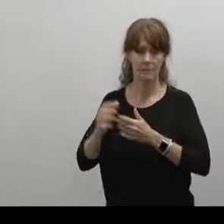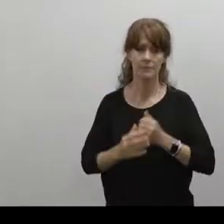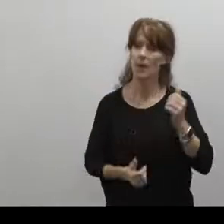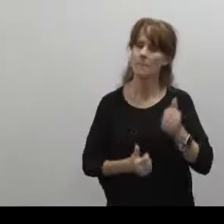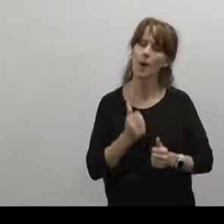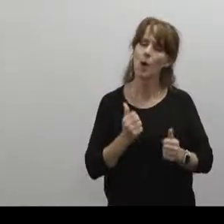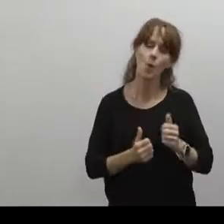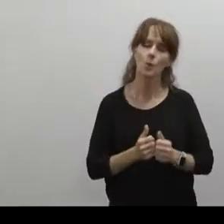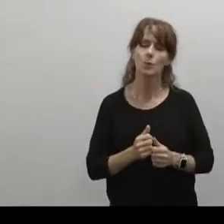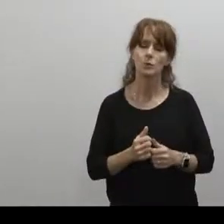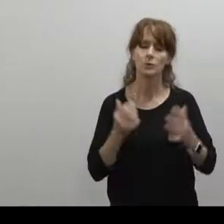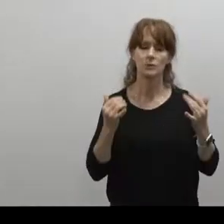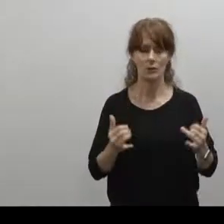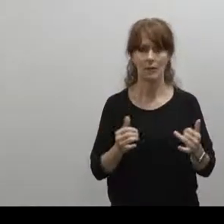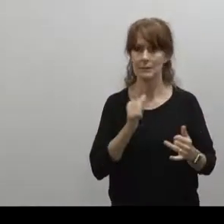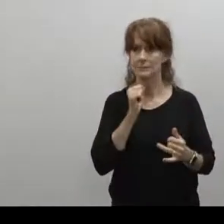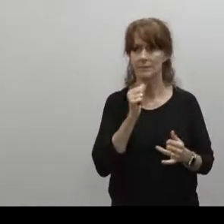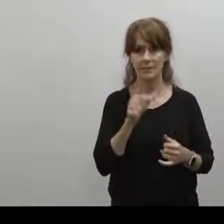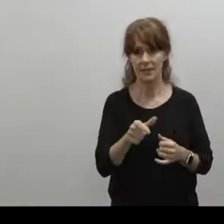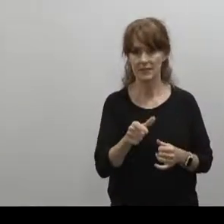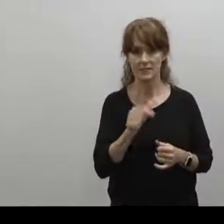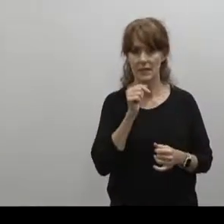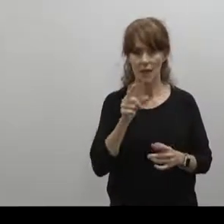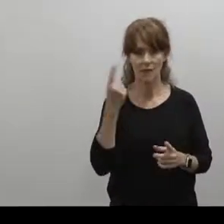rạp dứt tất xa